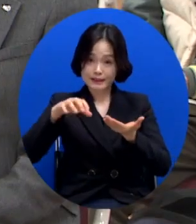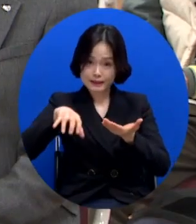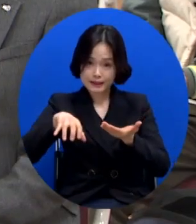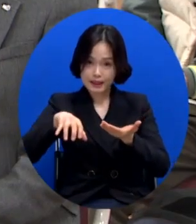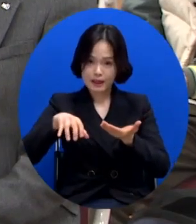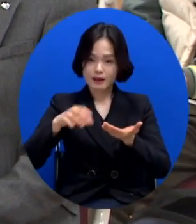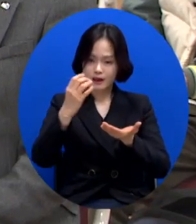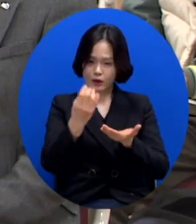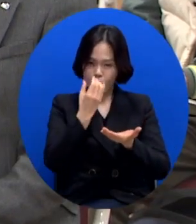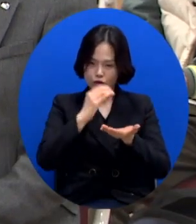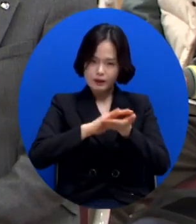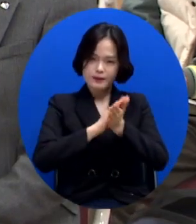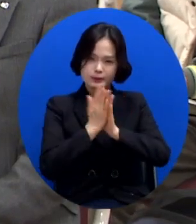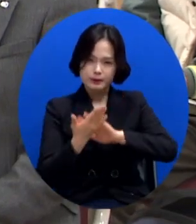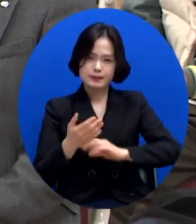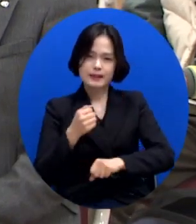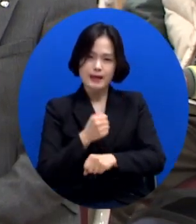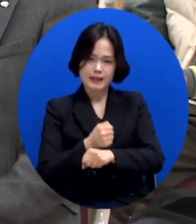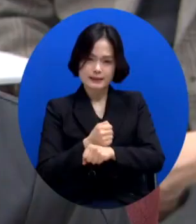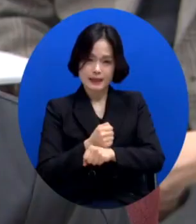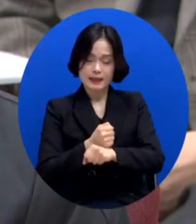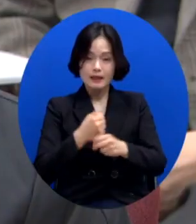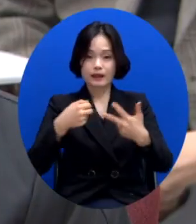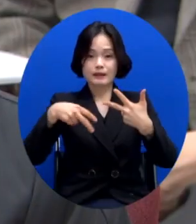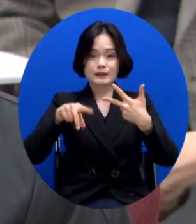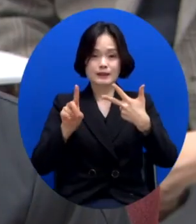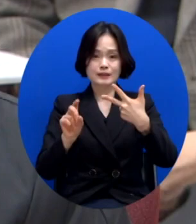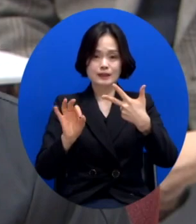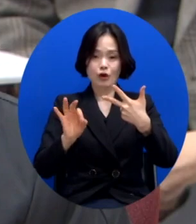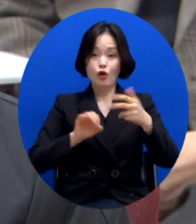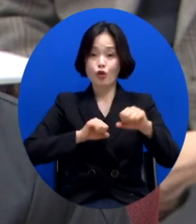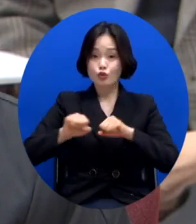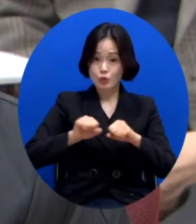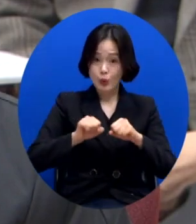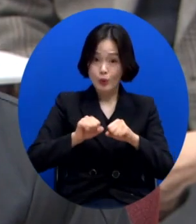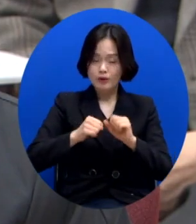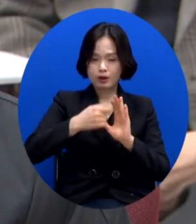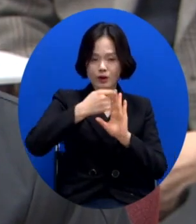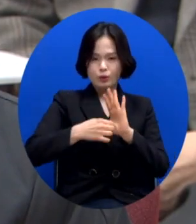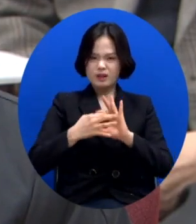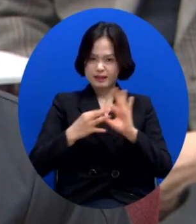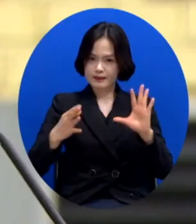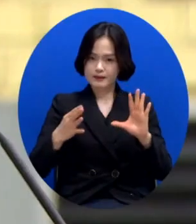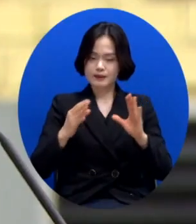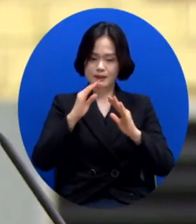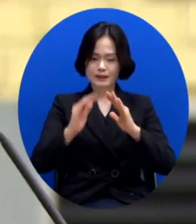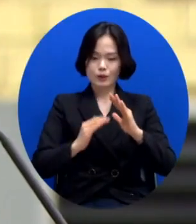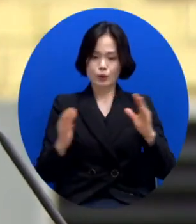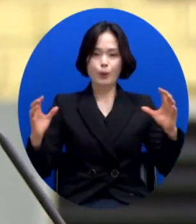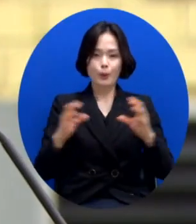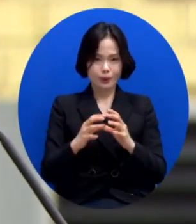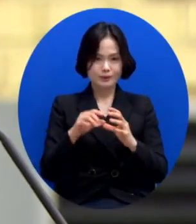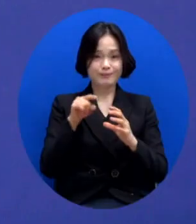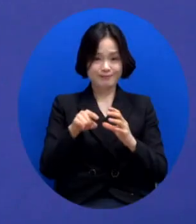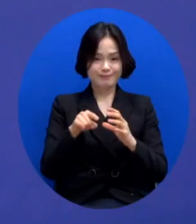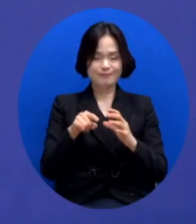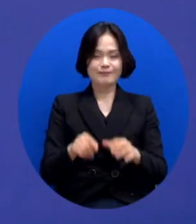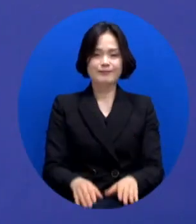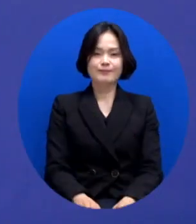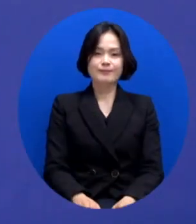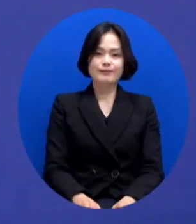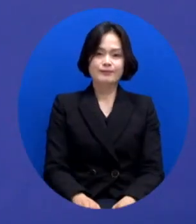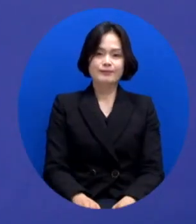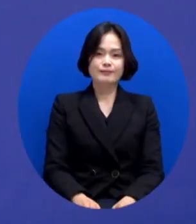거룩한 도시로 변화 시키자는 칠서 운동을 펼쳐 나가는 초교파 저 평신도 모임 입니다 아까 그거